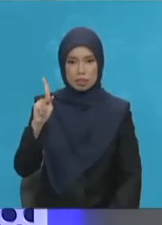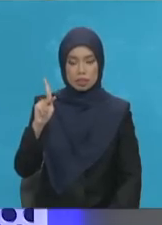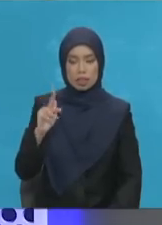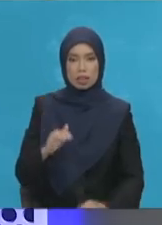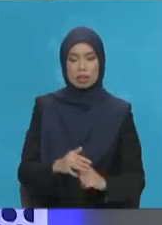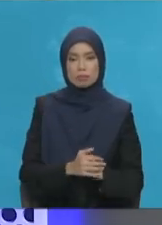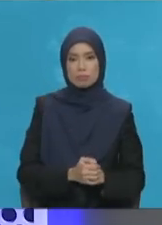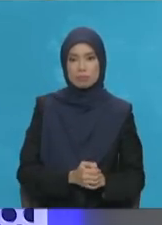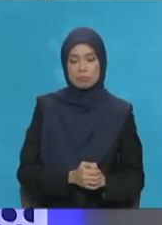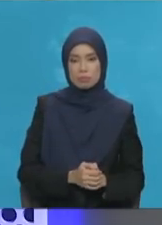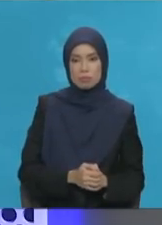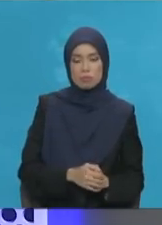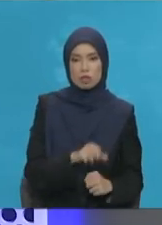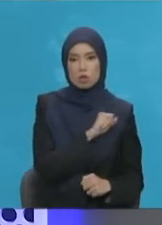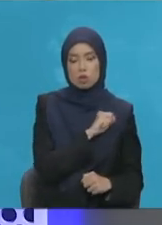Baginda